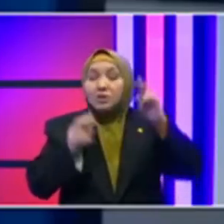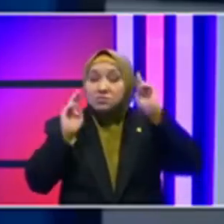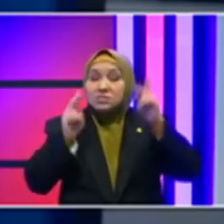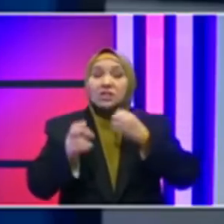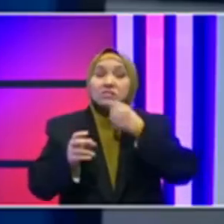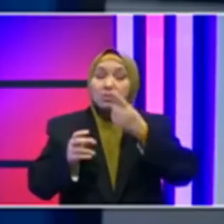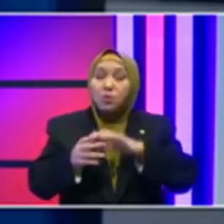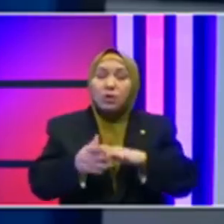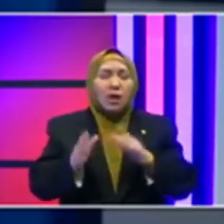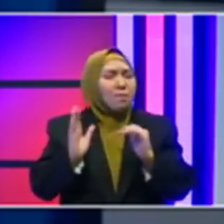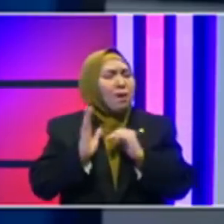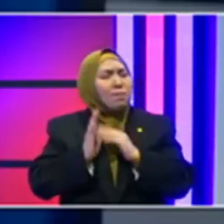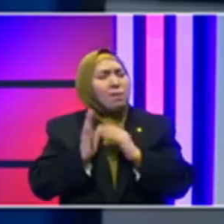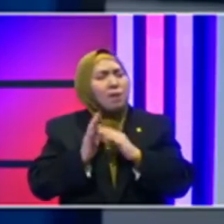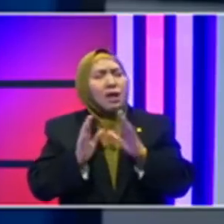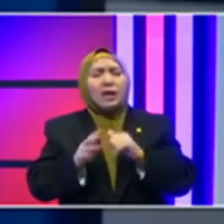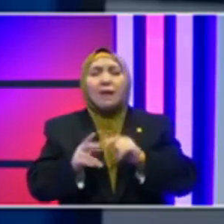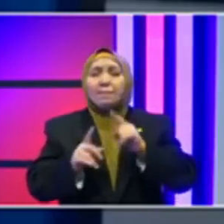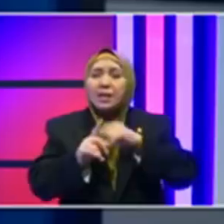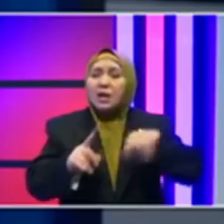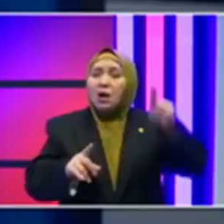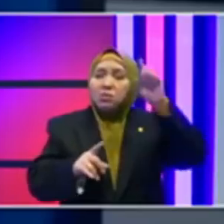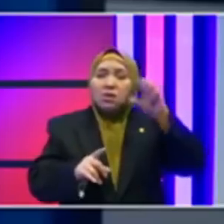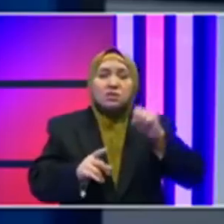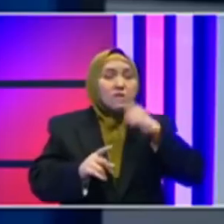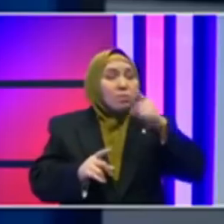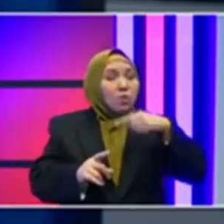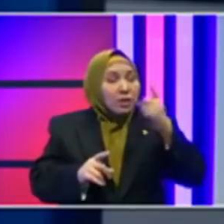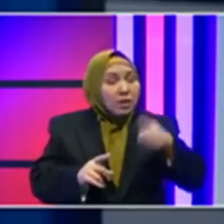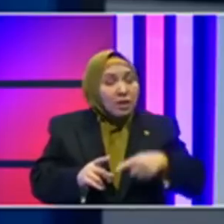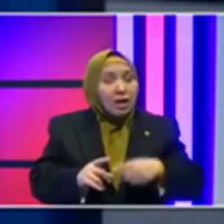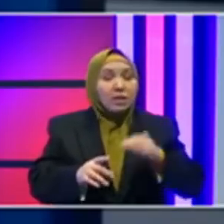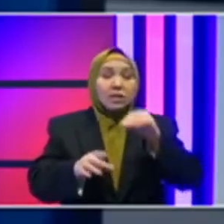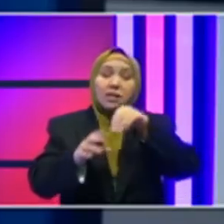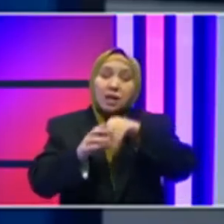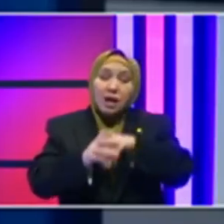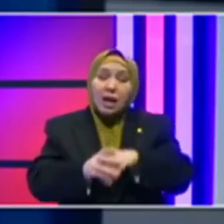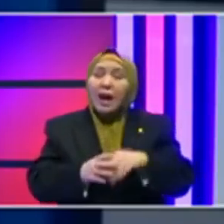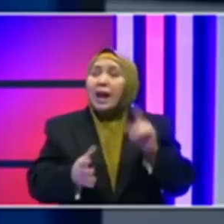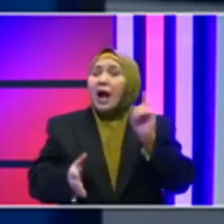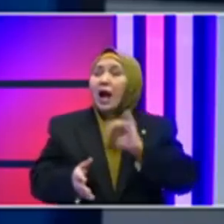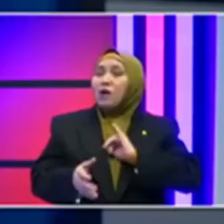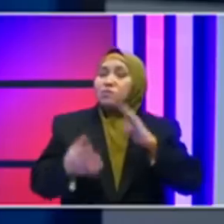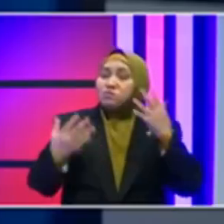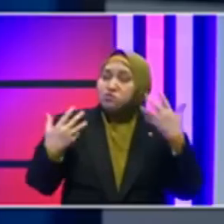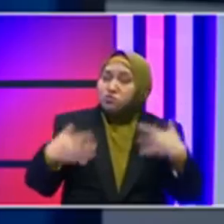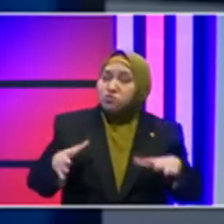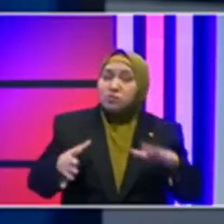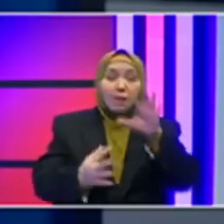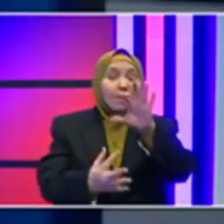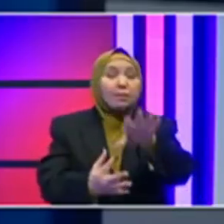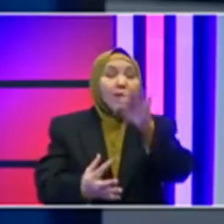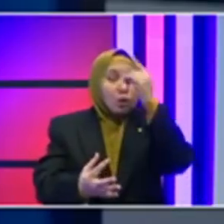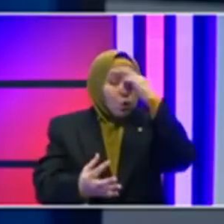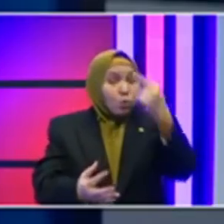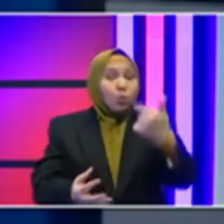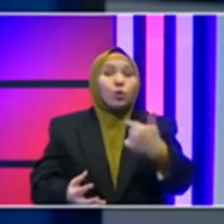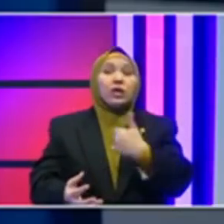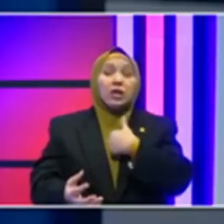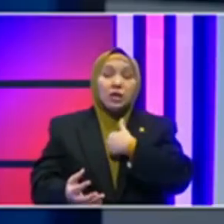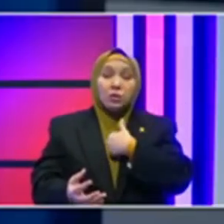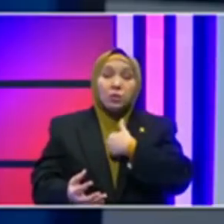kemudian bilamana Allah Subhanahu Wa Ta'ala Sebutkan aku telah memilihmu untuk diriku